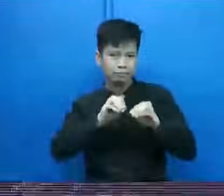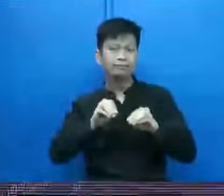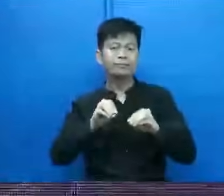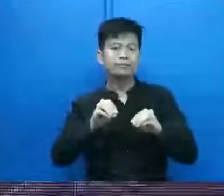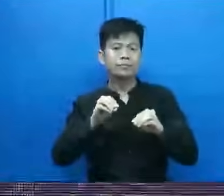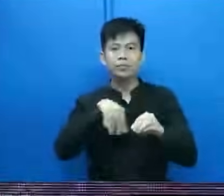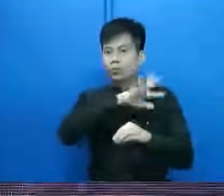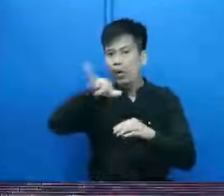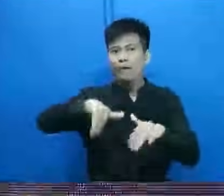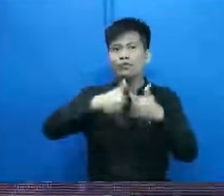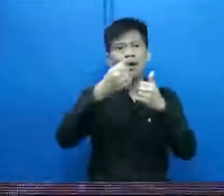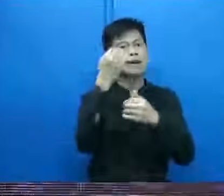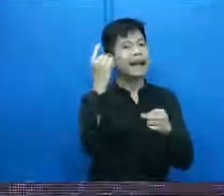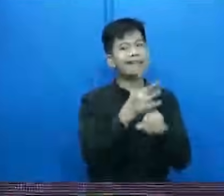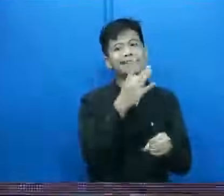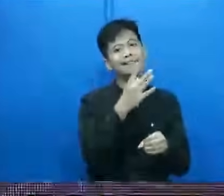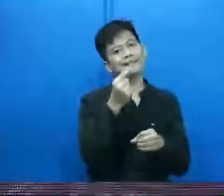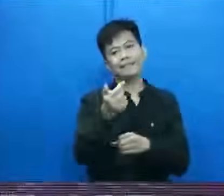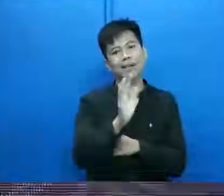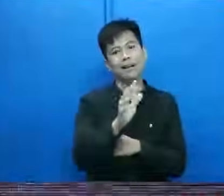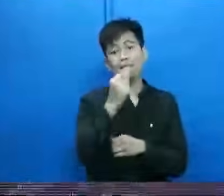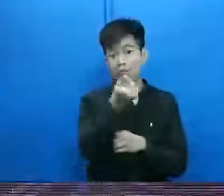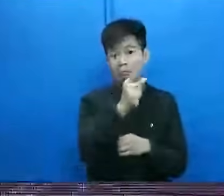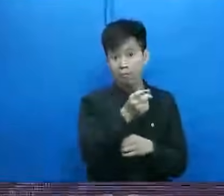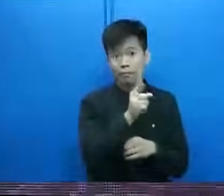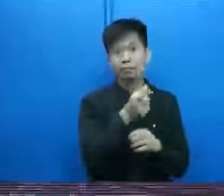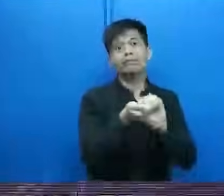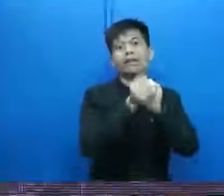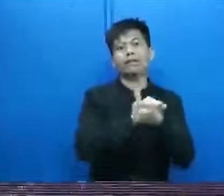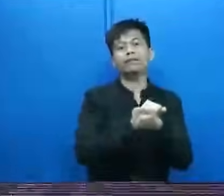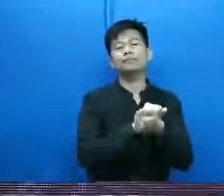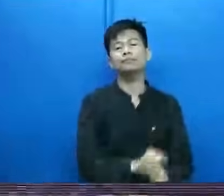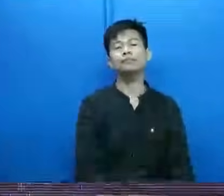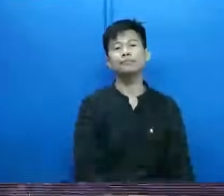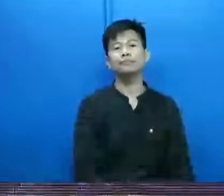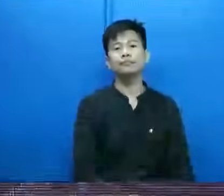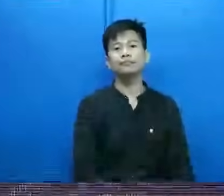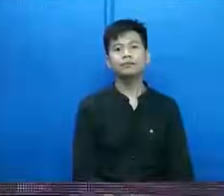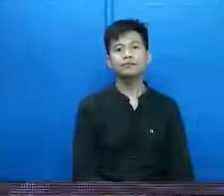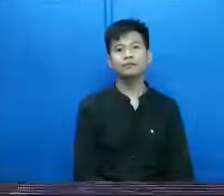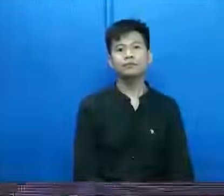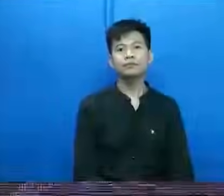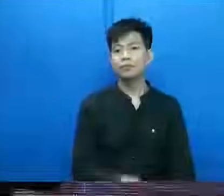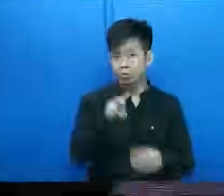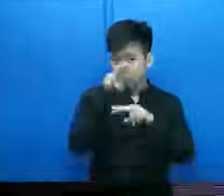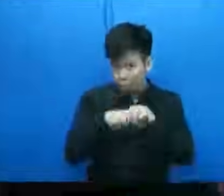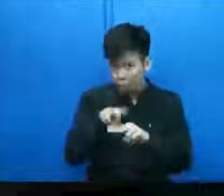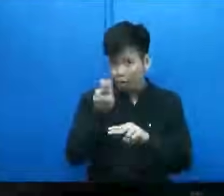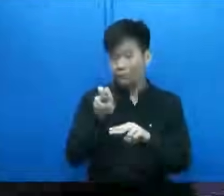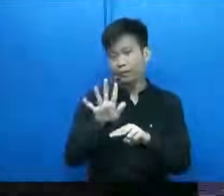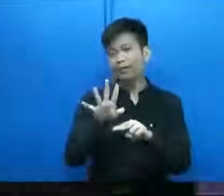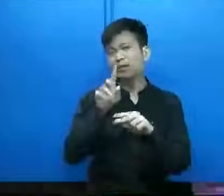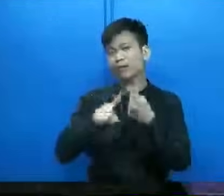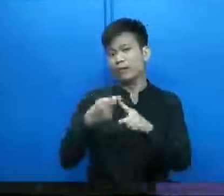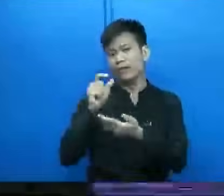semuanya beasiswa gratis, tidak ada biaya. Kalau ada biaya spesial pun, insya Allah kami yang tanggung. Baik kan? Okay, anda bisa duduk lagi, nanti teman-teman